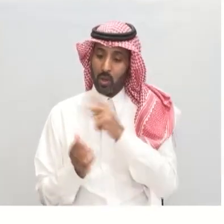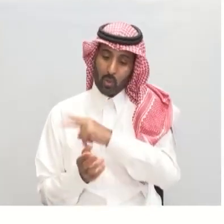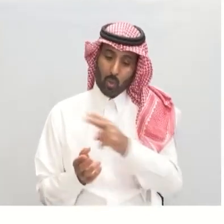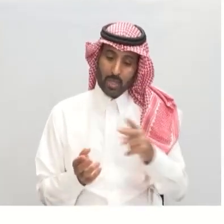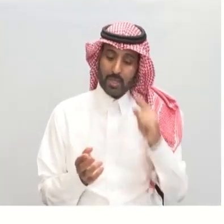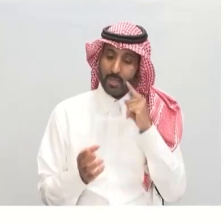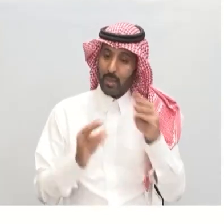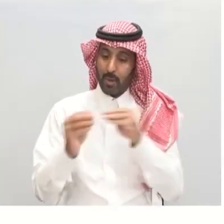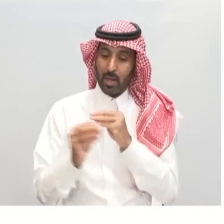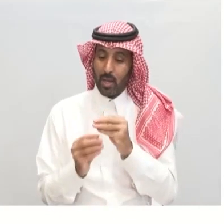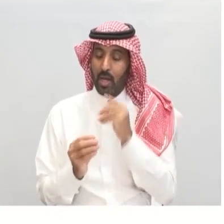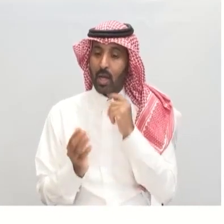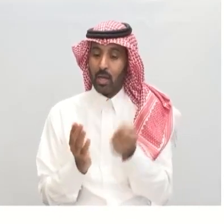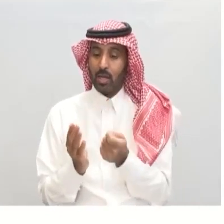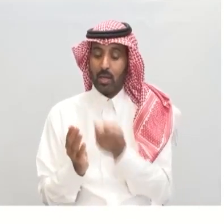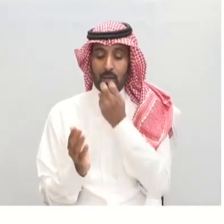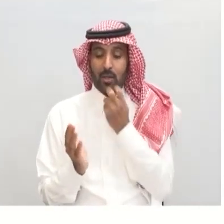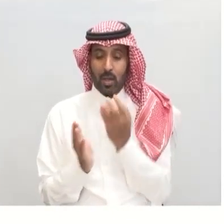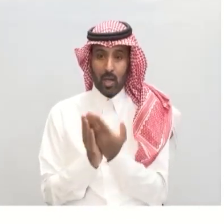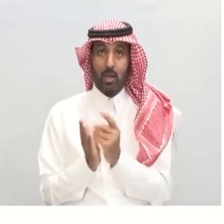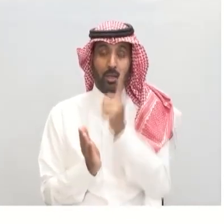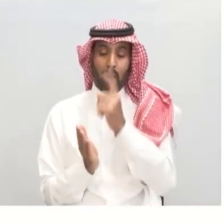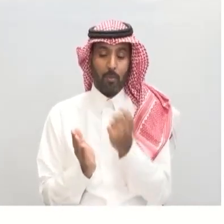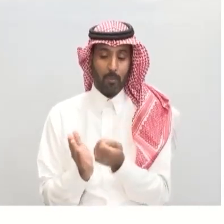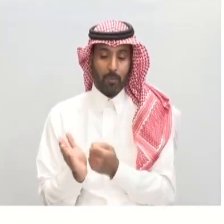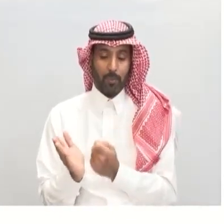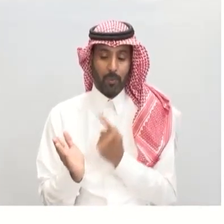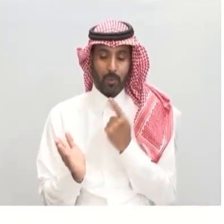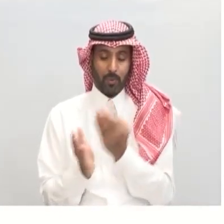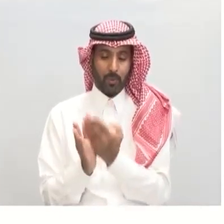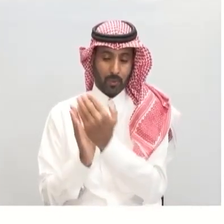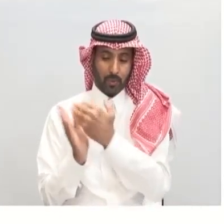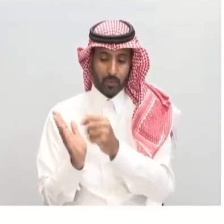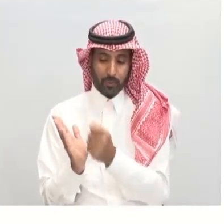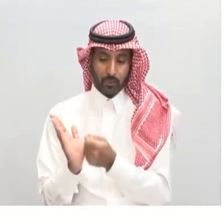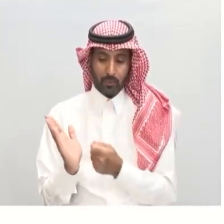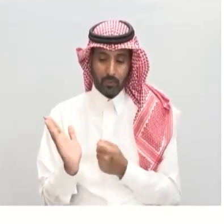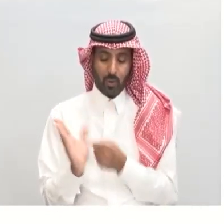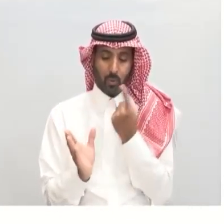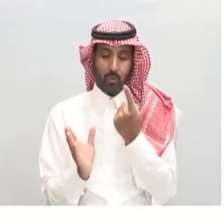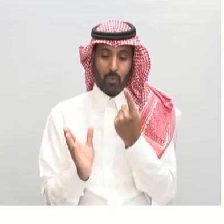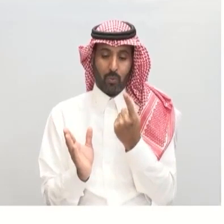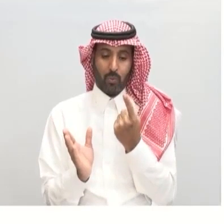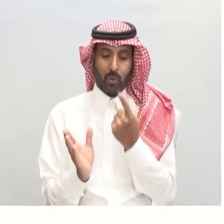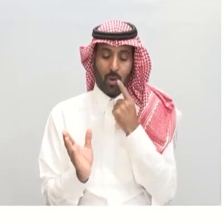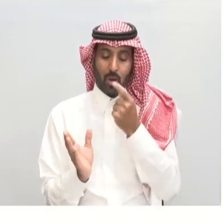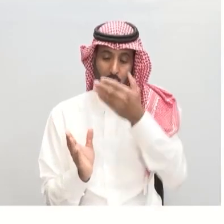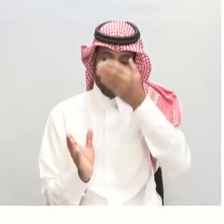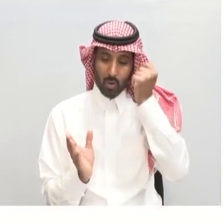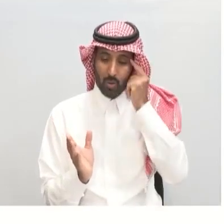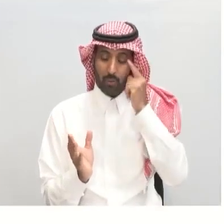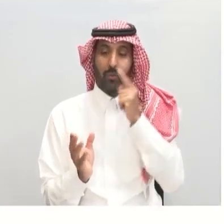القران تناولنا في الدرس السابقه انواع جمع القران الكريم قلنا اولا حفظ القران